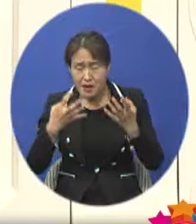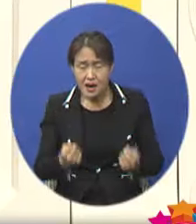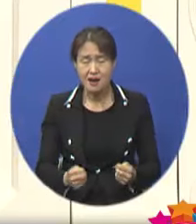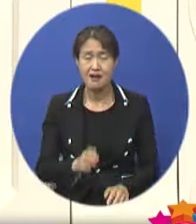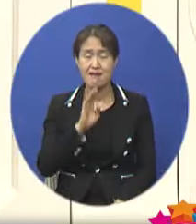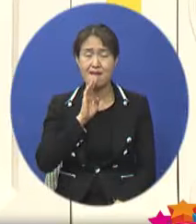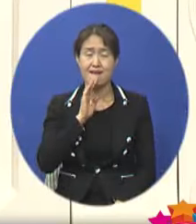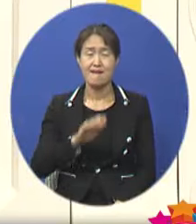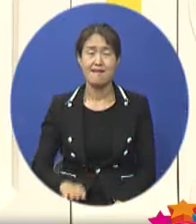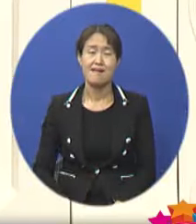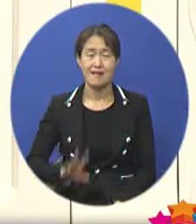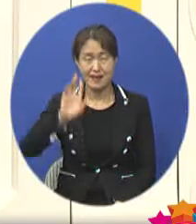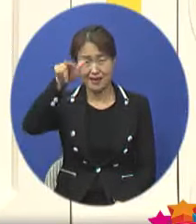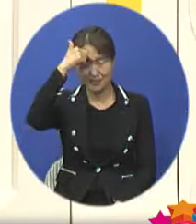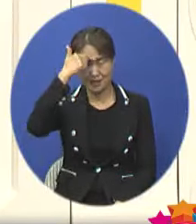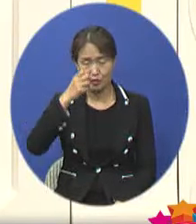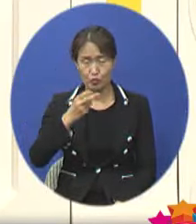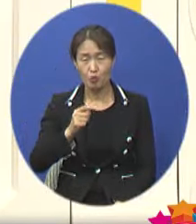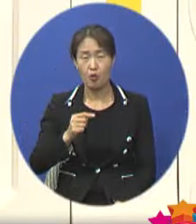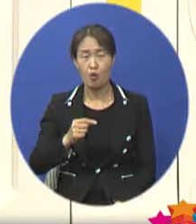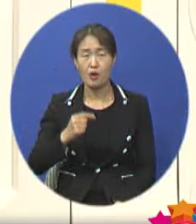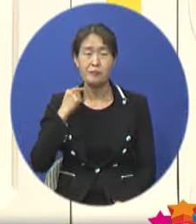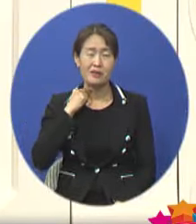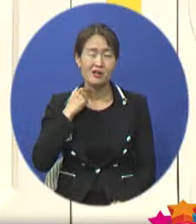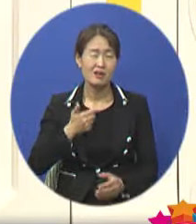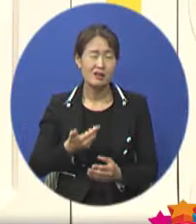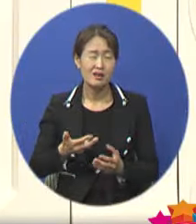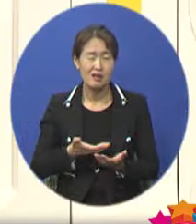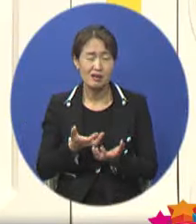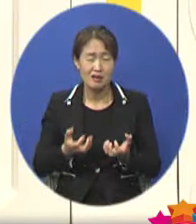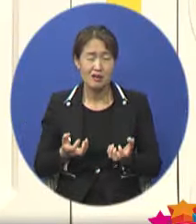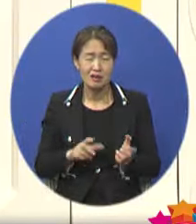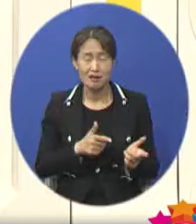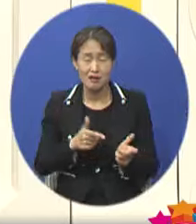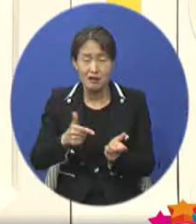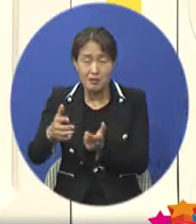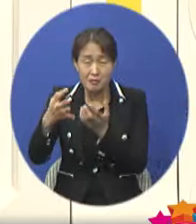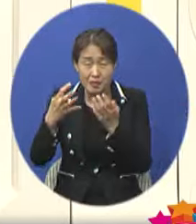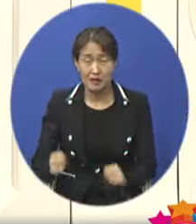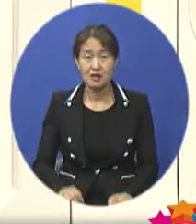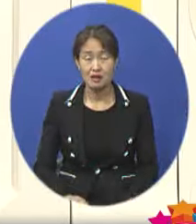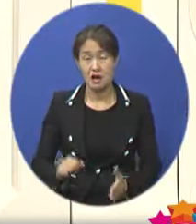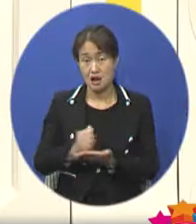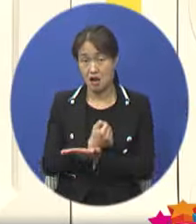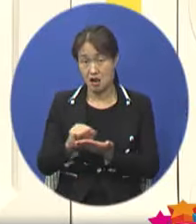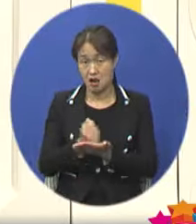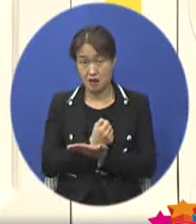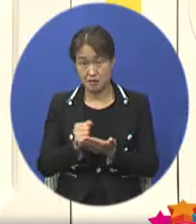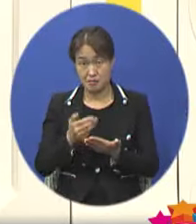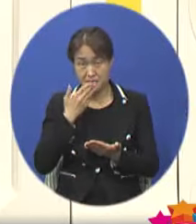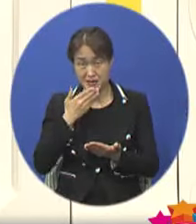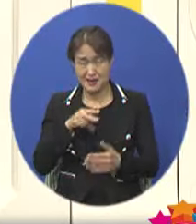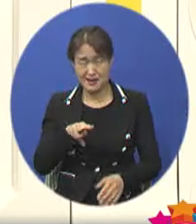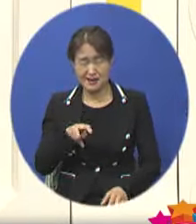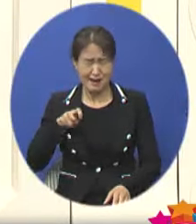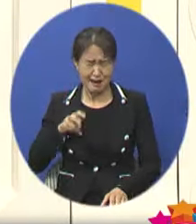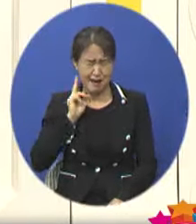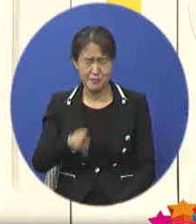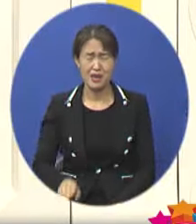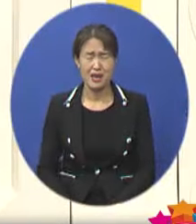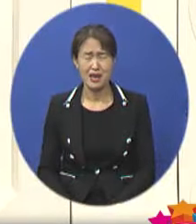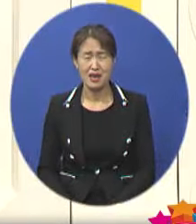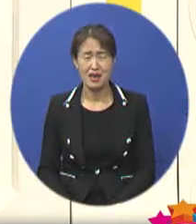다양하게? 네. 콩나물국밥도 아, 있고 그... 선지국도 있고 네, 아, 다양하게 그래요? 다 있습니다. 네. 어... 아 비빔밥 중에서 가장 그 잔인한 비빔밥이 무슨